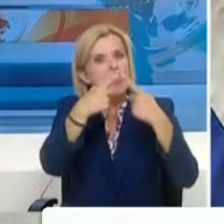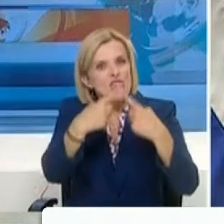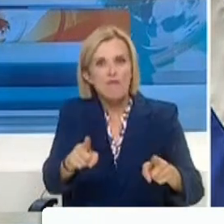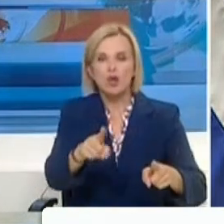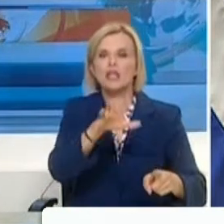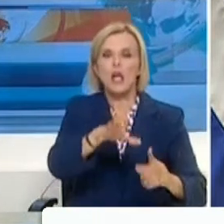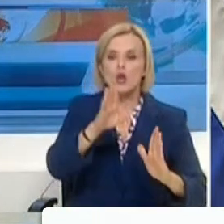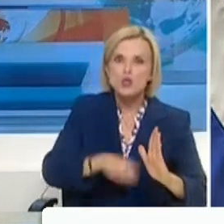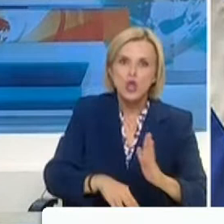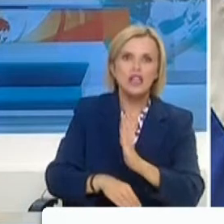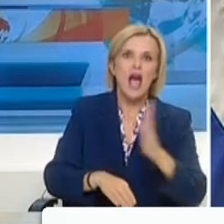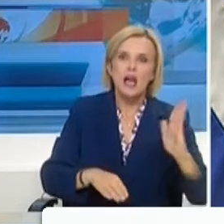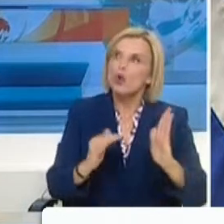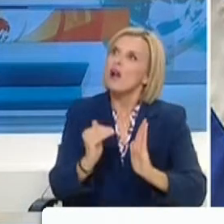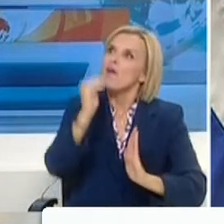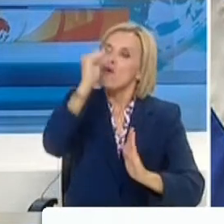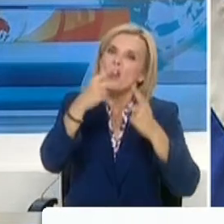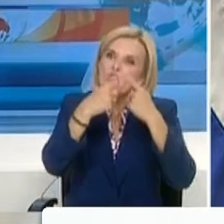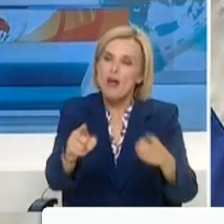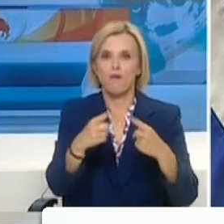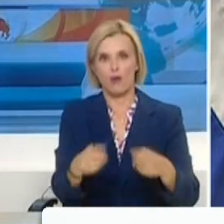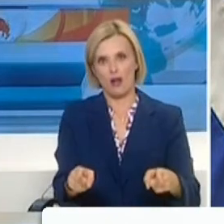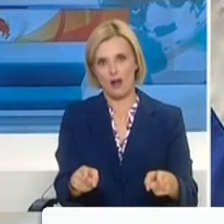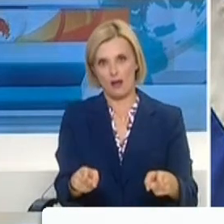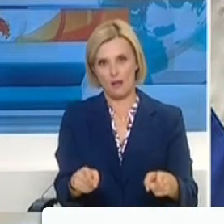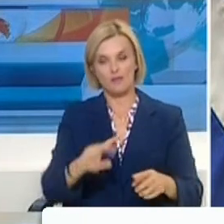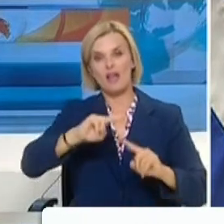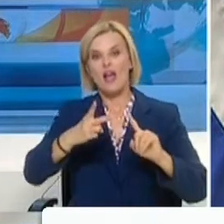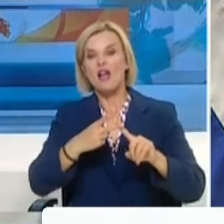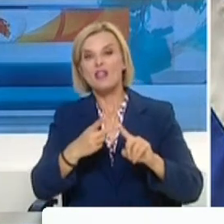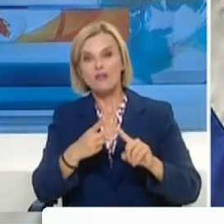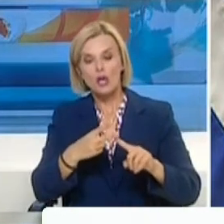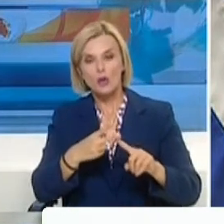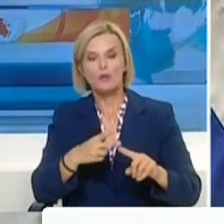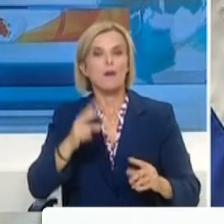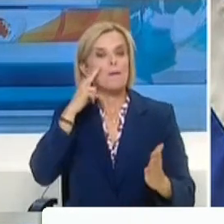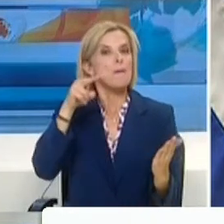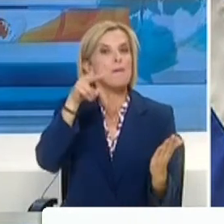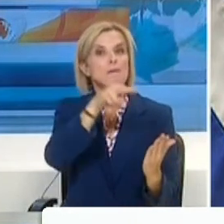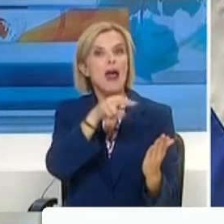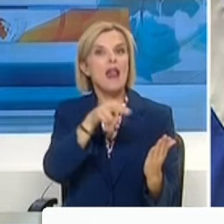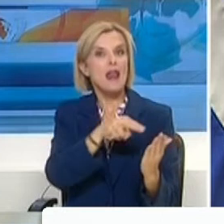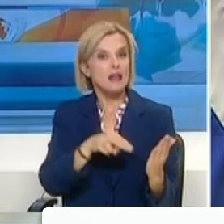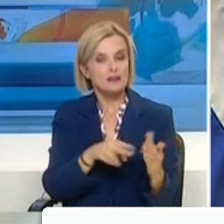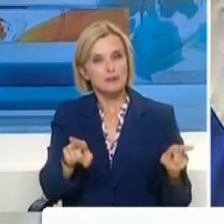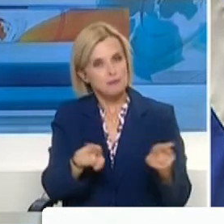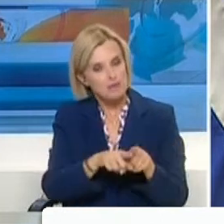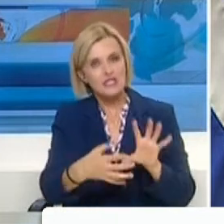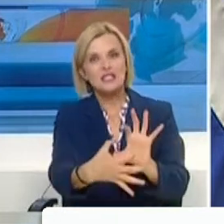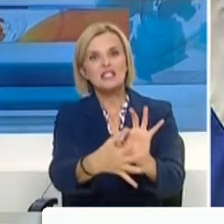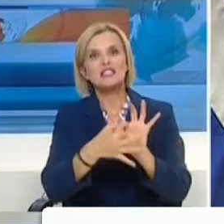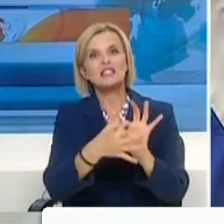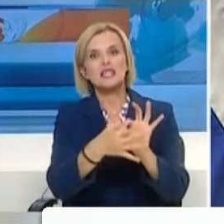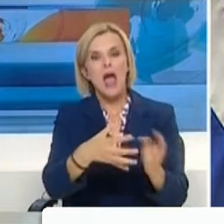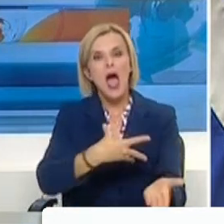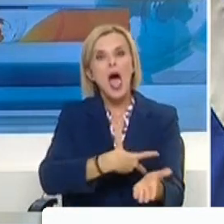λίγο παρακάτω κάποιες άλλες. Δεύτερον, οροεπιδημιολογική μελέτη, η οποία γίνεται σε συνεργασία με το Εθνικό Κέντρο